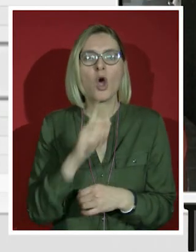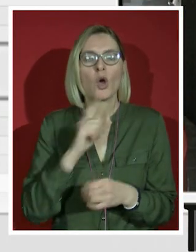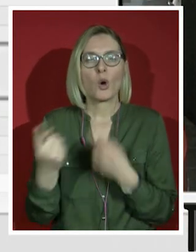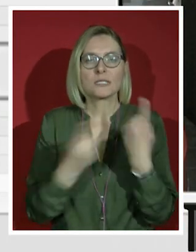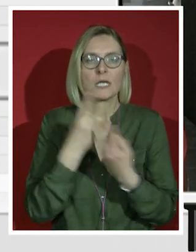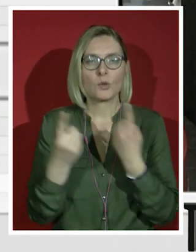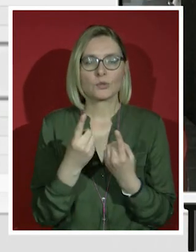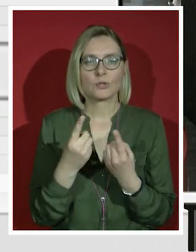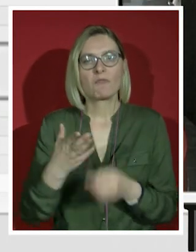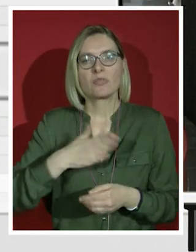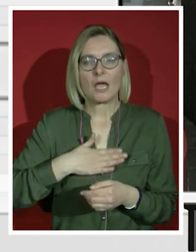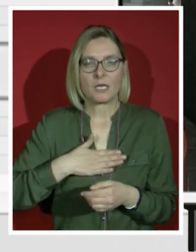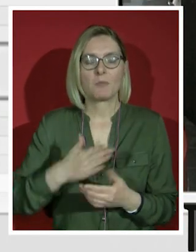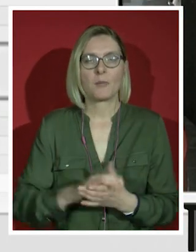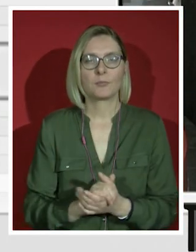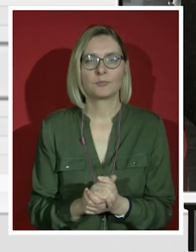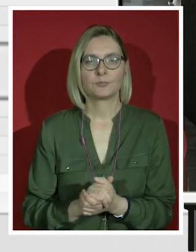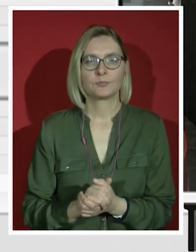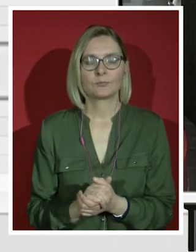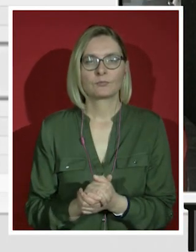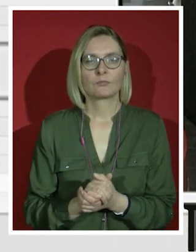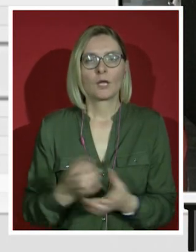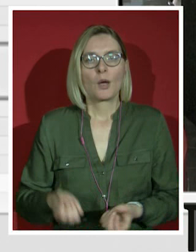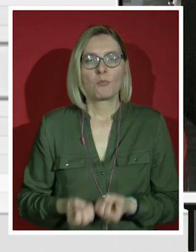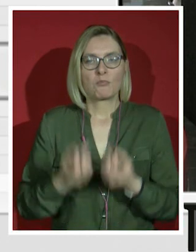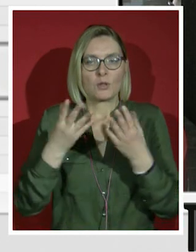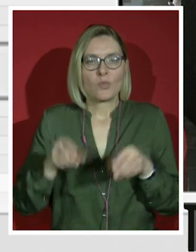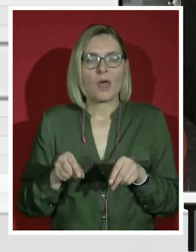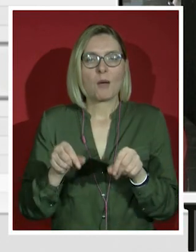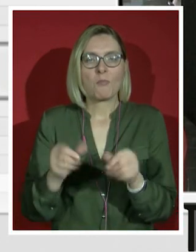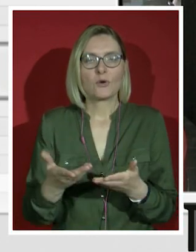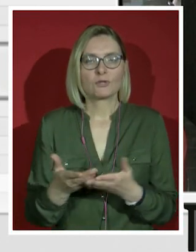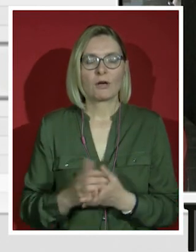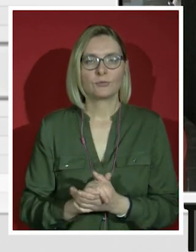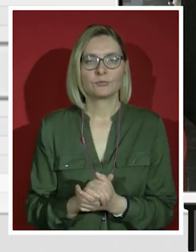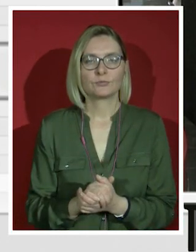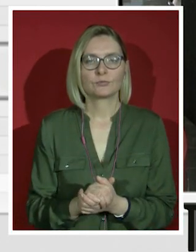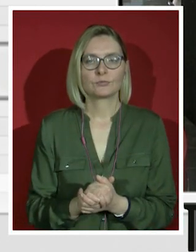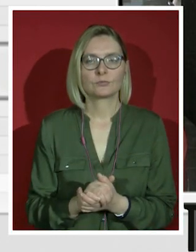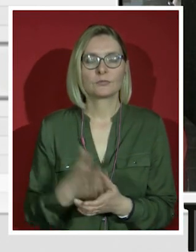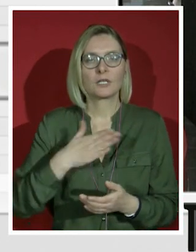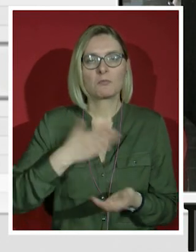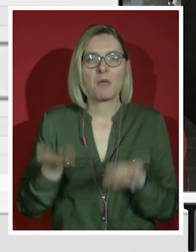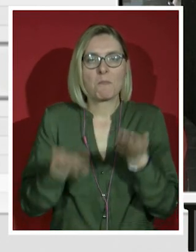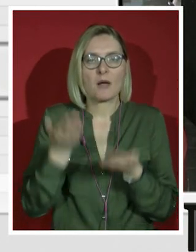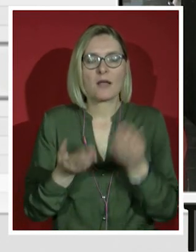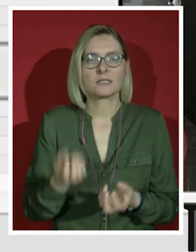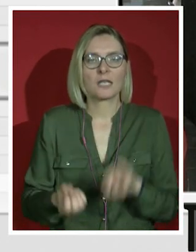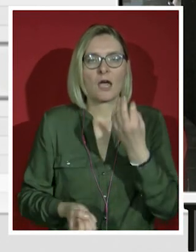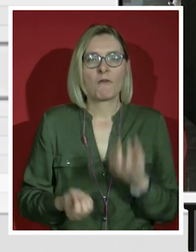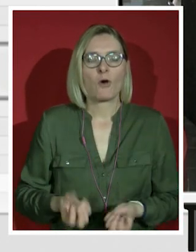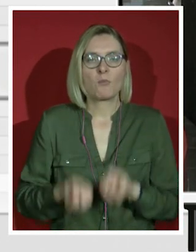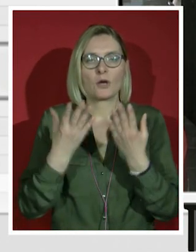за да имаме плодна почва, за да имаме некој баланс во природата во однос на